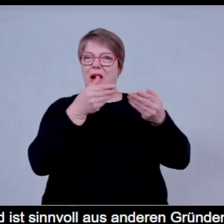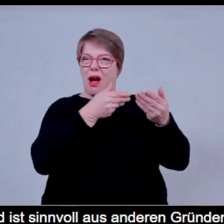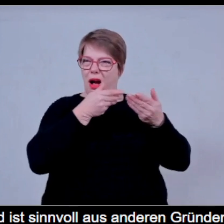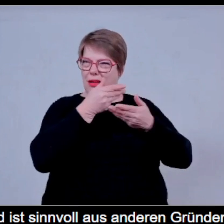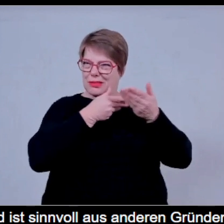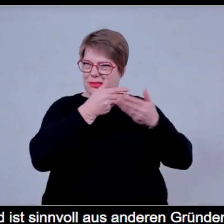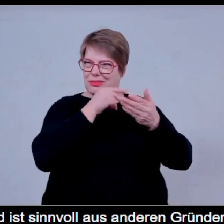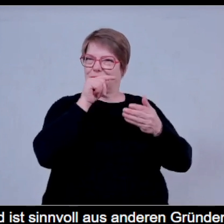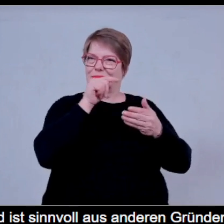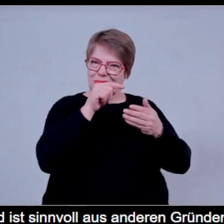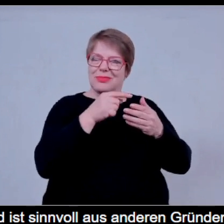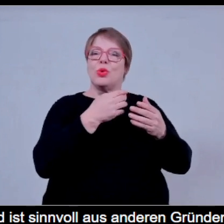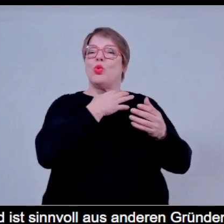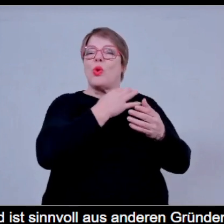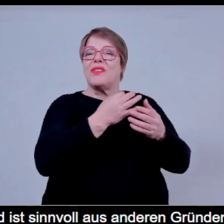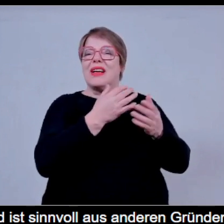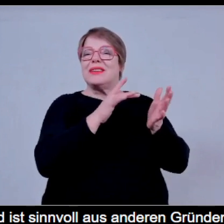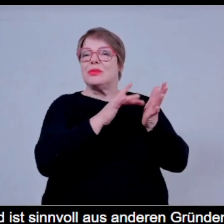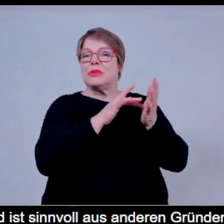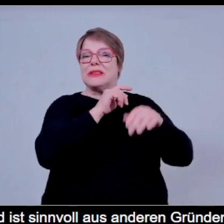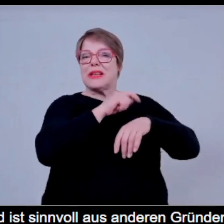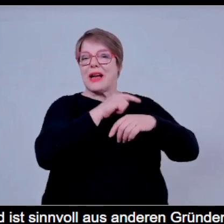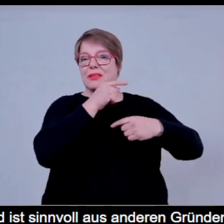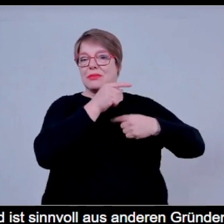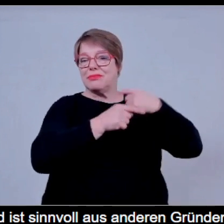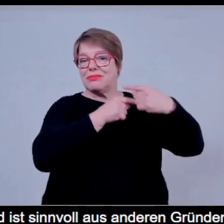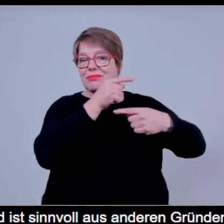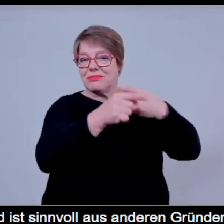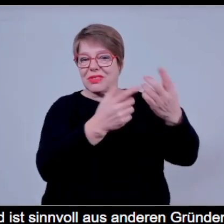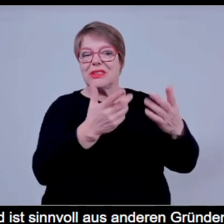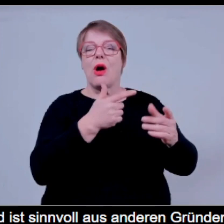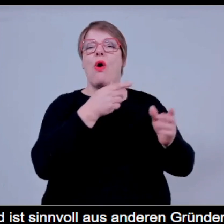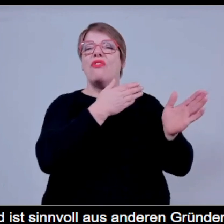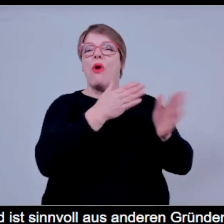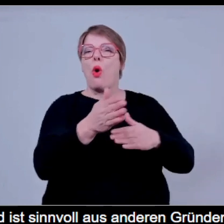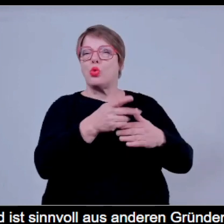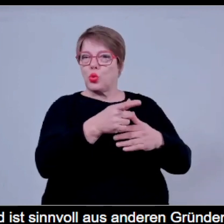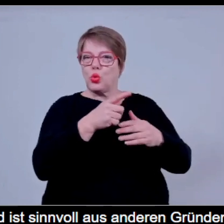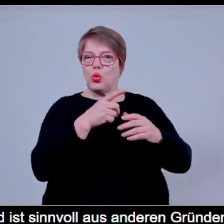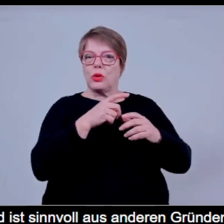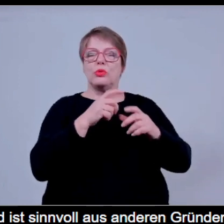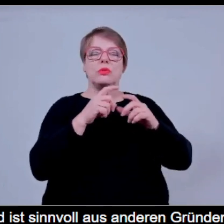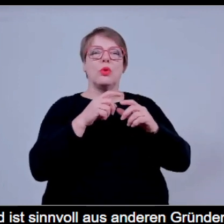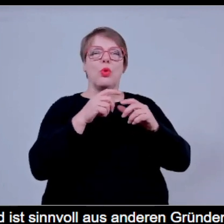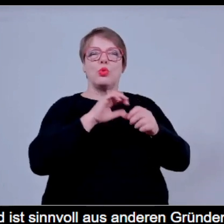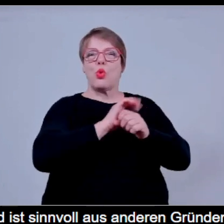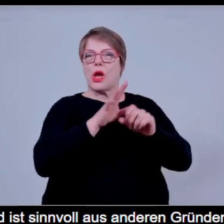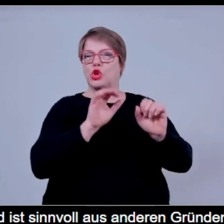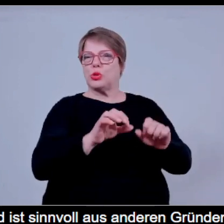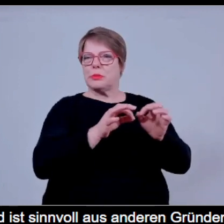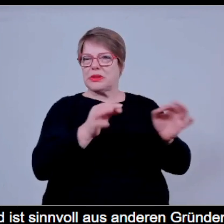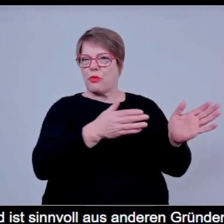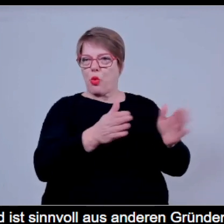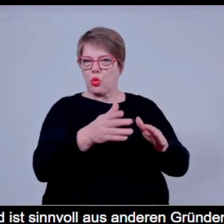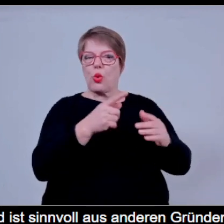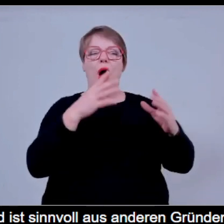auch mit Expertinnen und Experten, durchaus auch unterschiedliche Meinungen vorgefunden. Es ist auch ein Abwägungsprozess, der mir persönlich